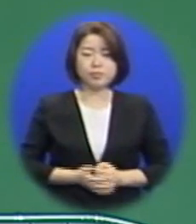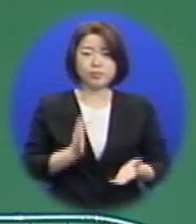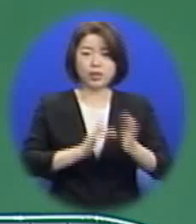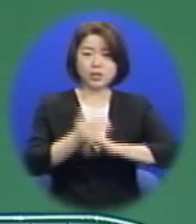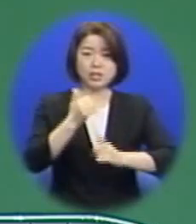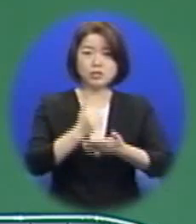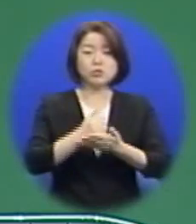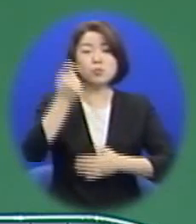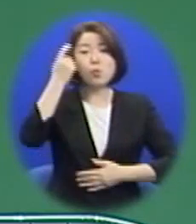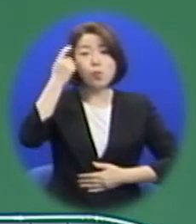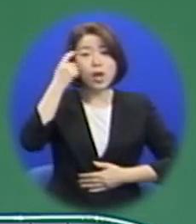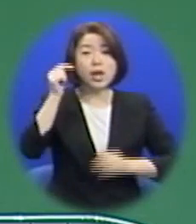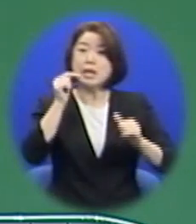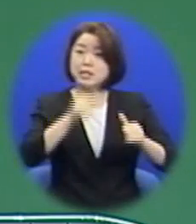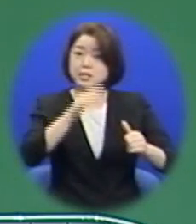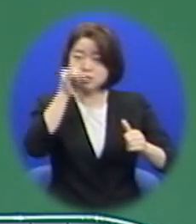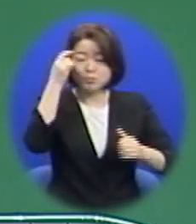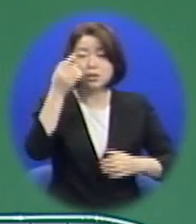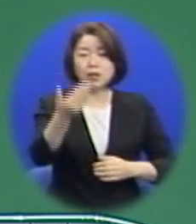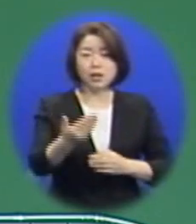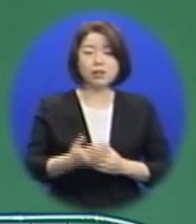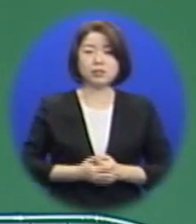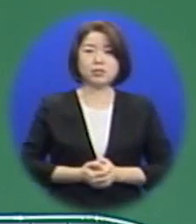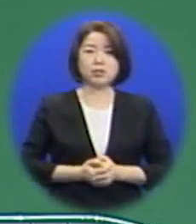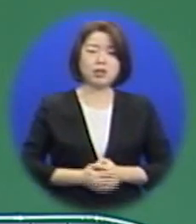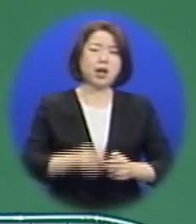예수님께서 왜 그렇게 하셨을까요?